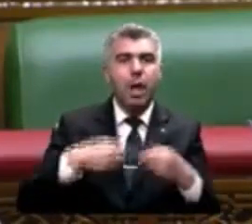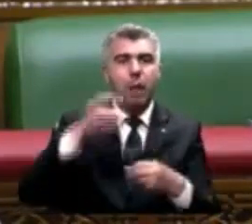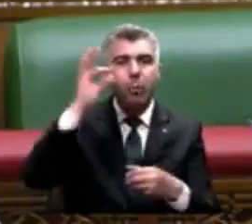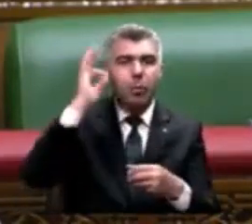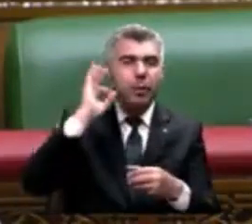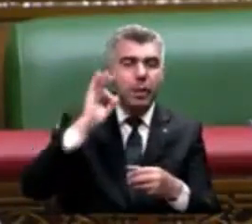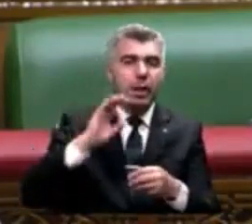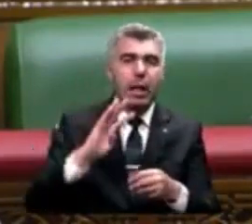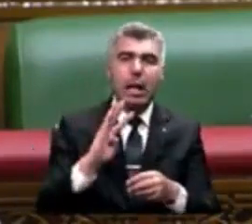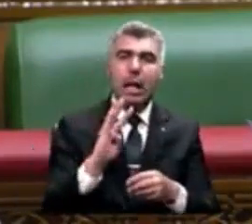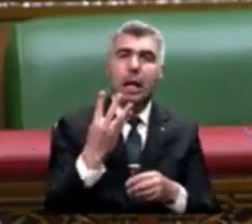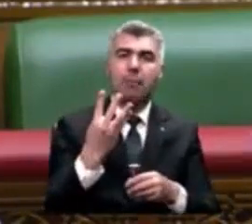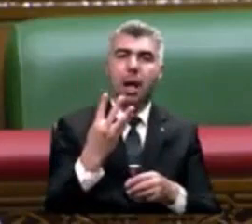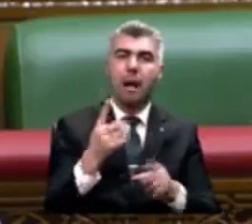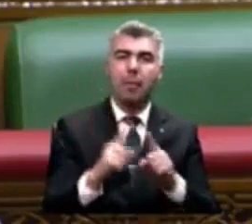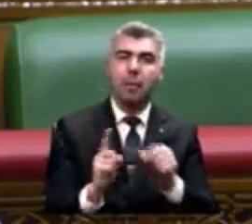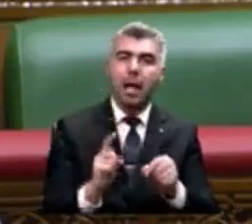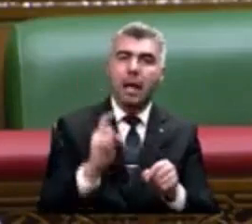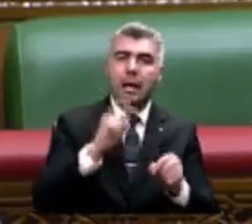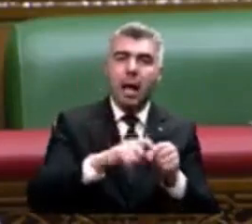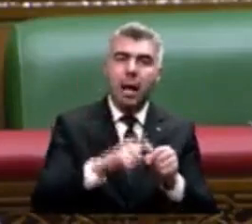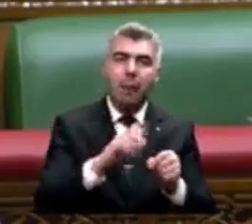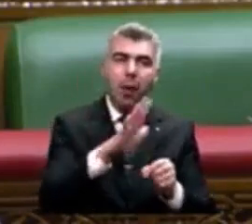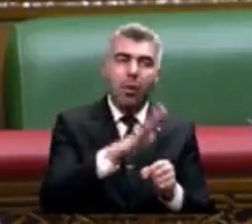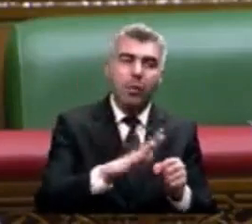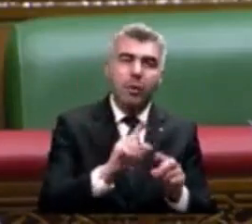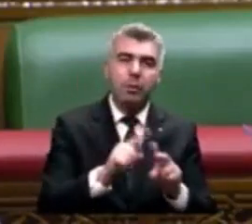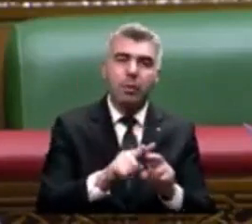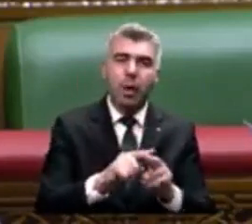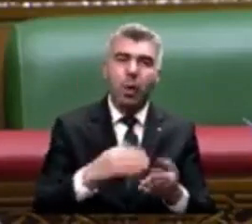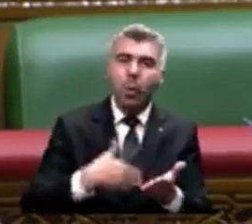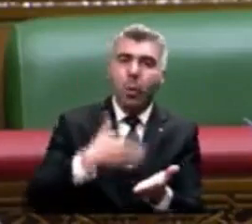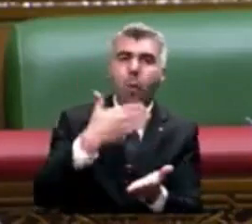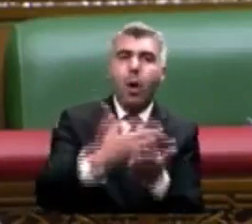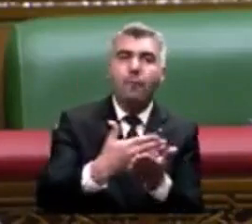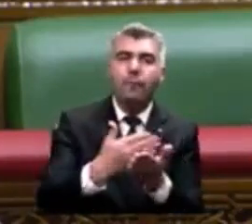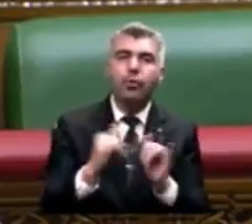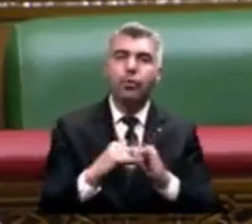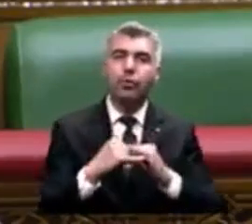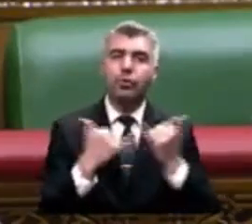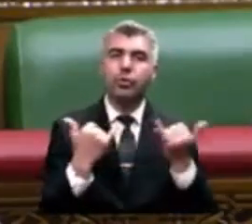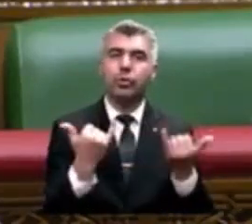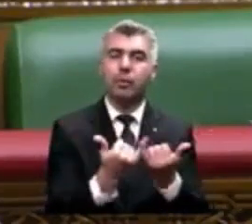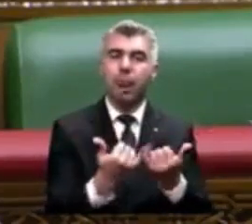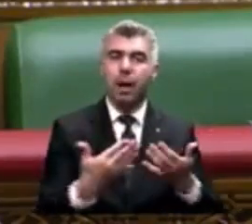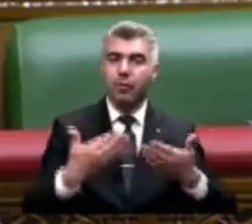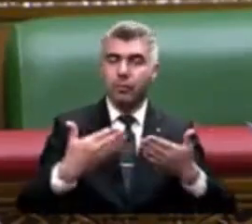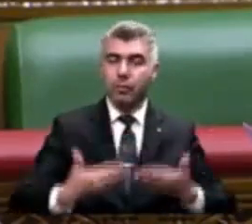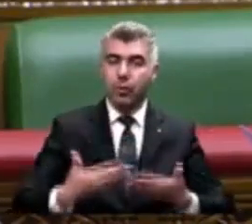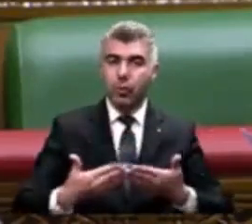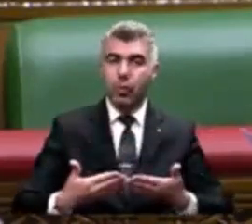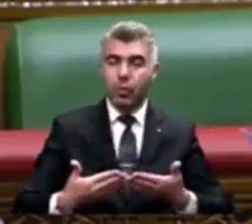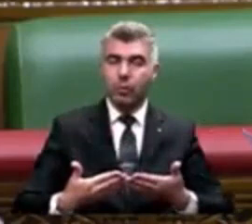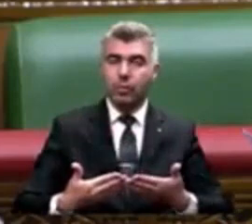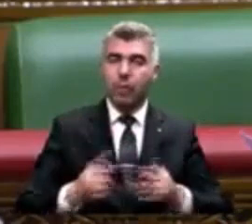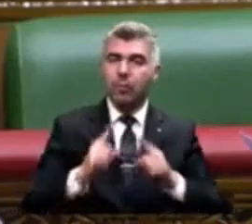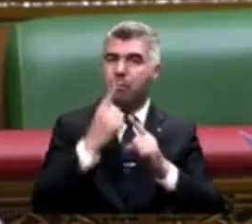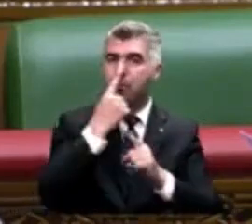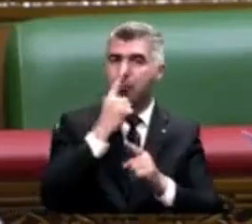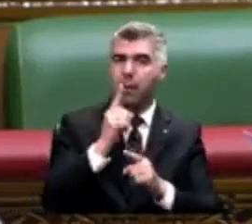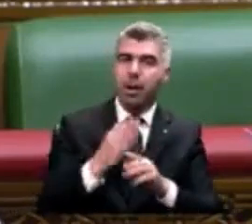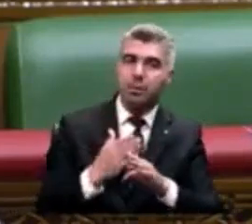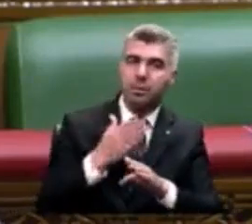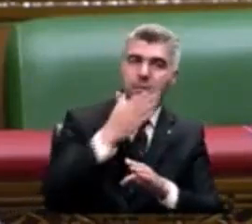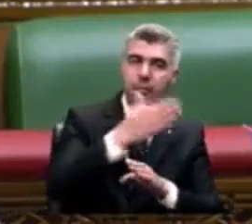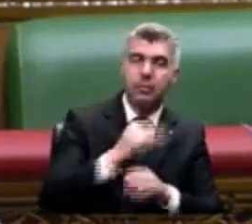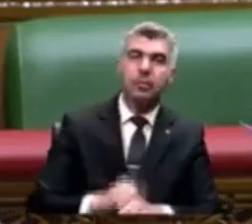النقابات الأربعة الأكثر تمثيلية بالقطاع أعلنت مقاطعة الاجتماع الذي كان سيجمعها بكم اليوم سيد الوزير، وهو الشيء